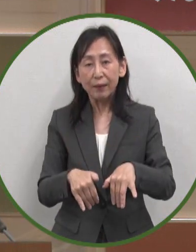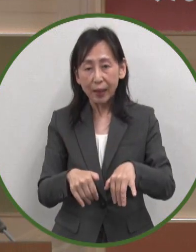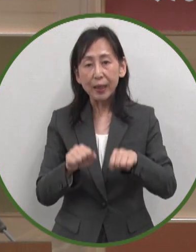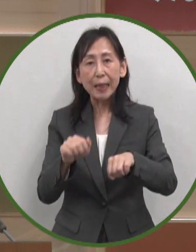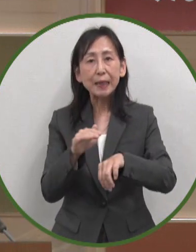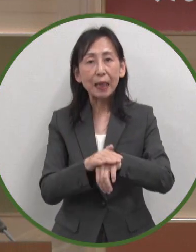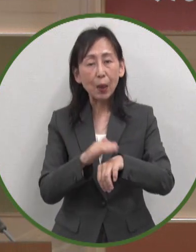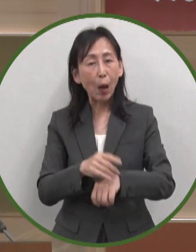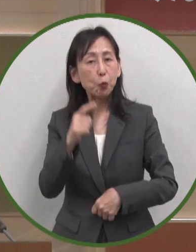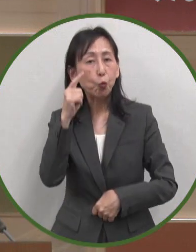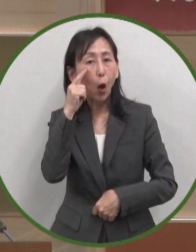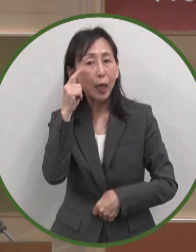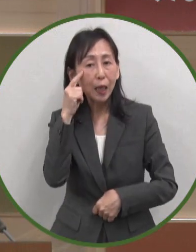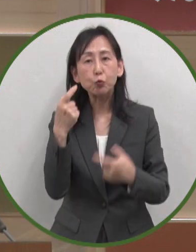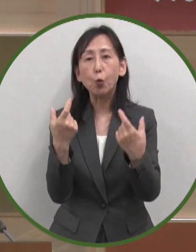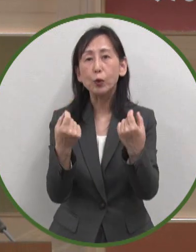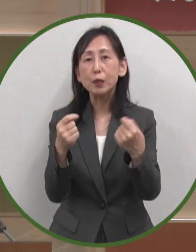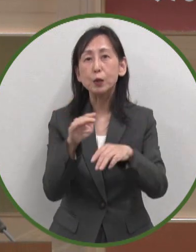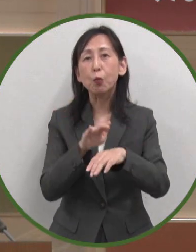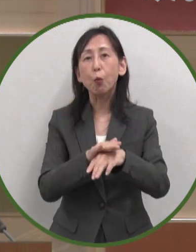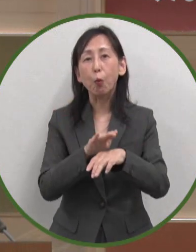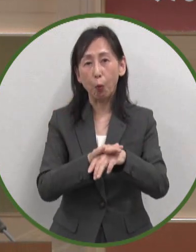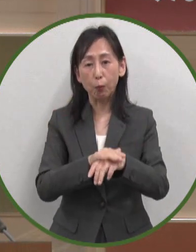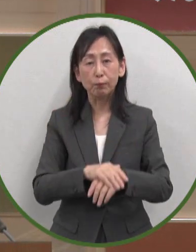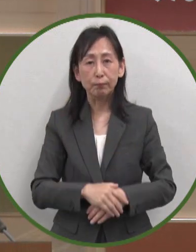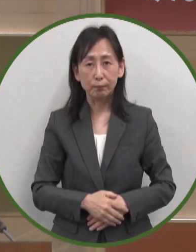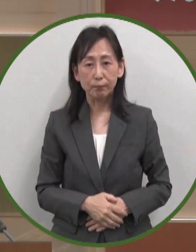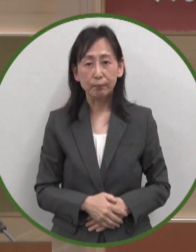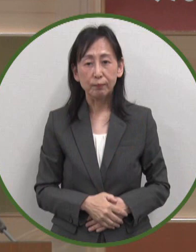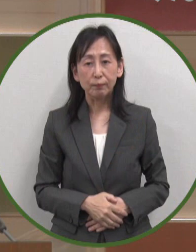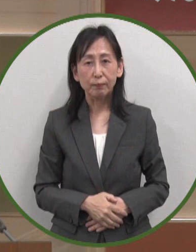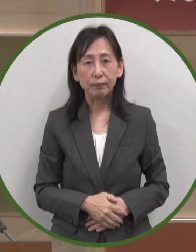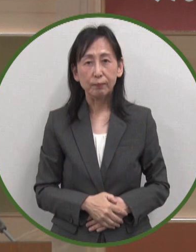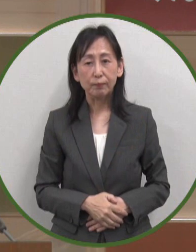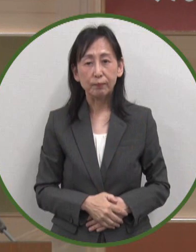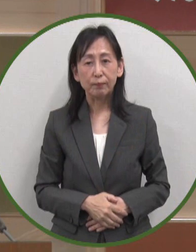方ということになります。それで、